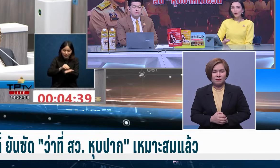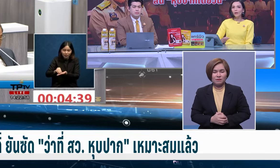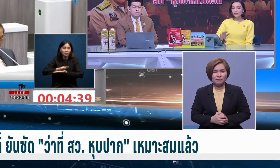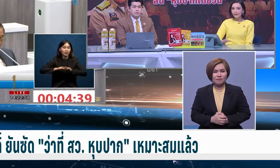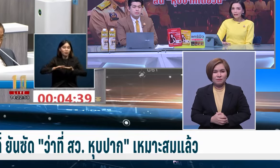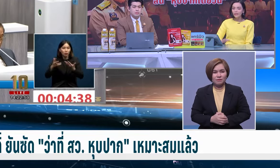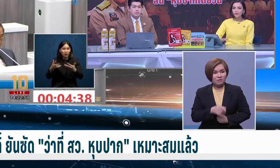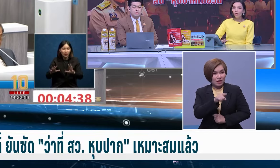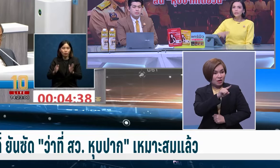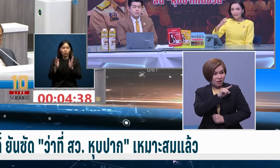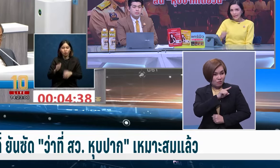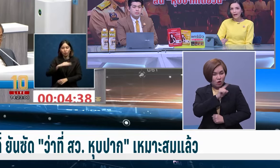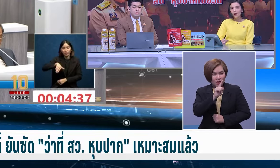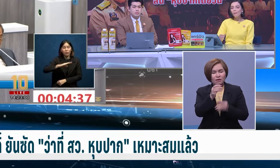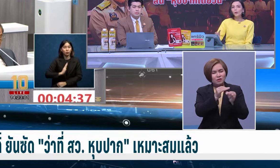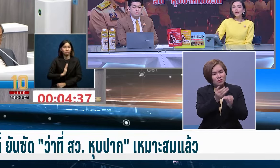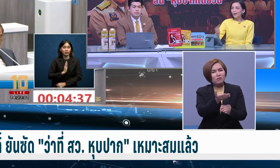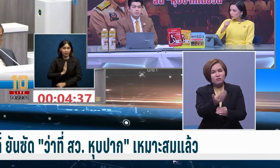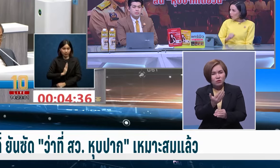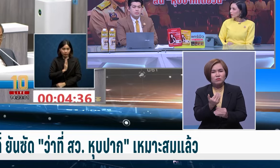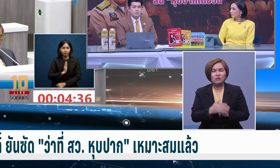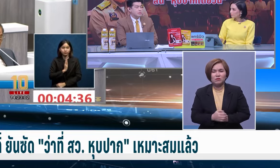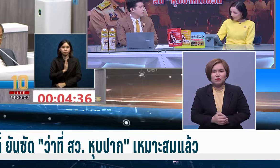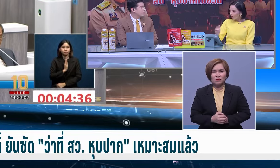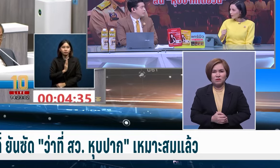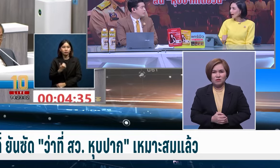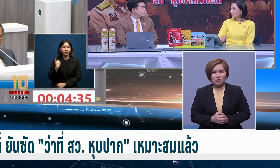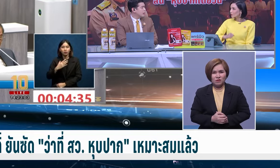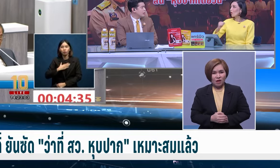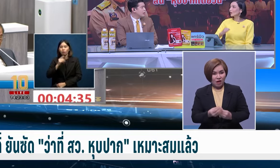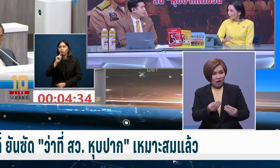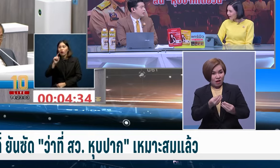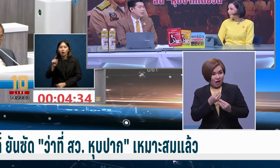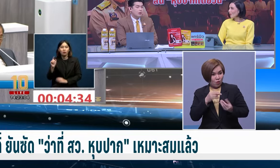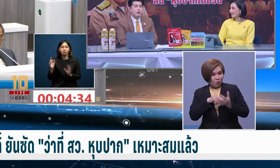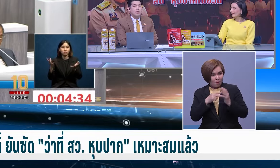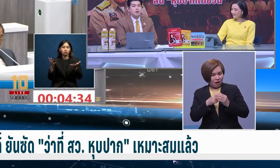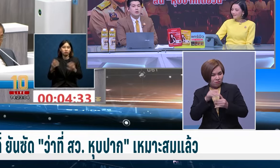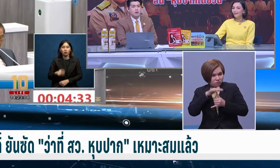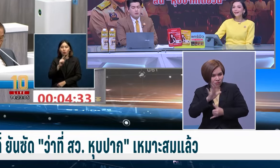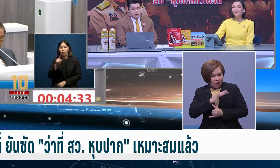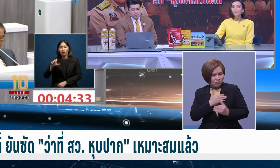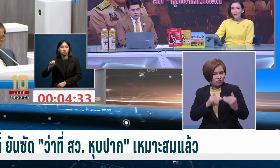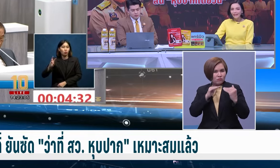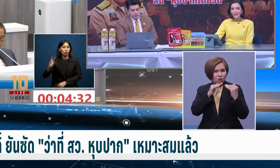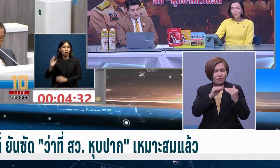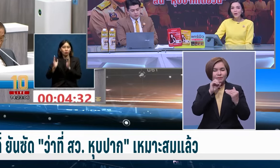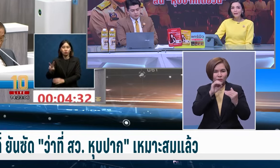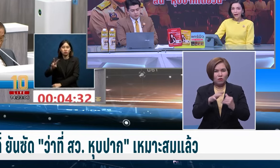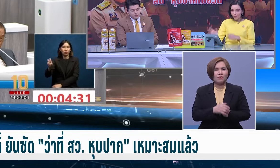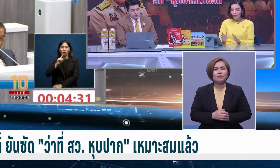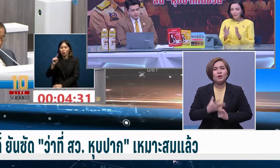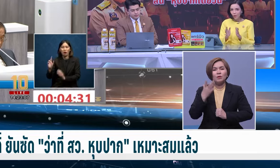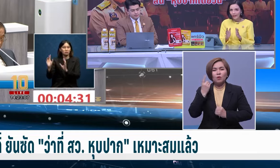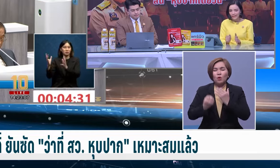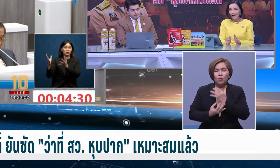ก็ตัวเองมีหน้าที่ที่จะต้องชี้แจงปล่อยให้เขาชกแบบเดียวไม่ได้ต้องชกต้องสู้กลับด้วยเมื่อวานนี้เรามีโอก